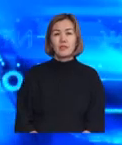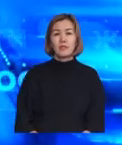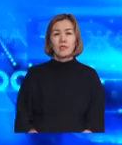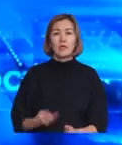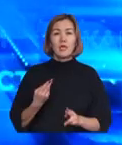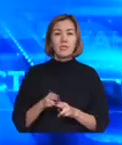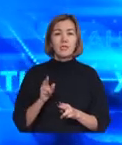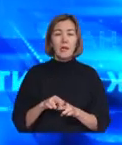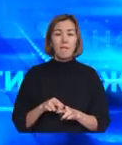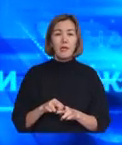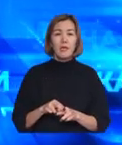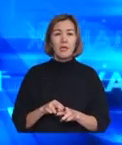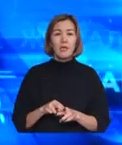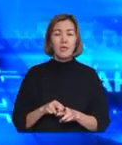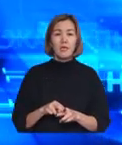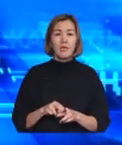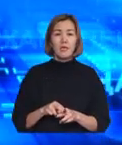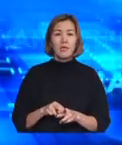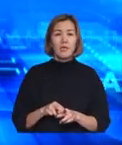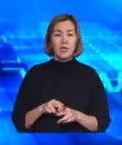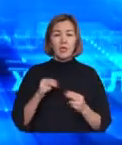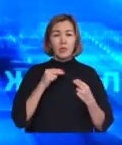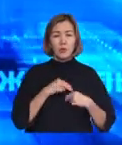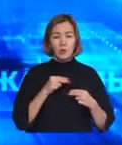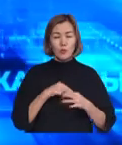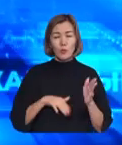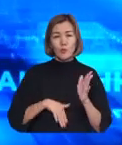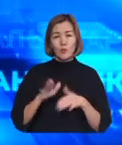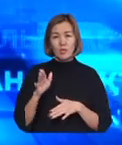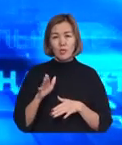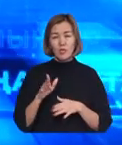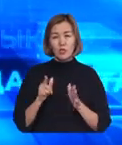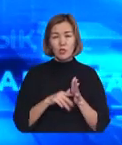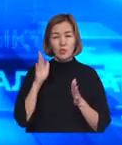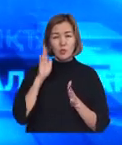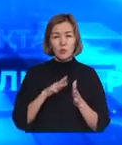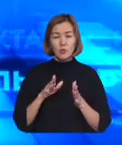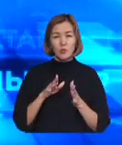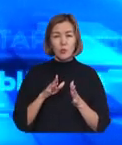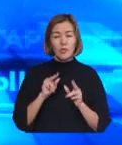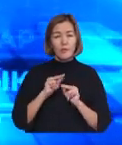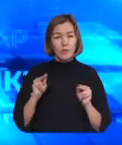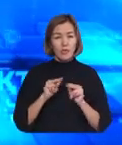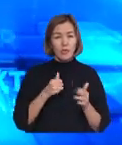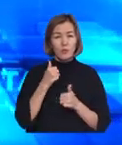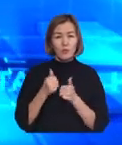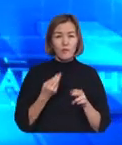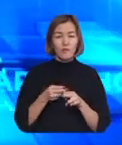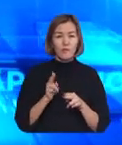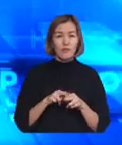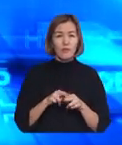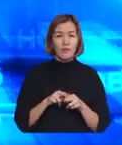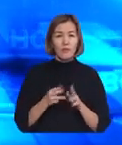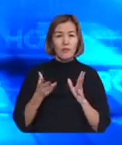Самый благородный труд. В преддверии Дня Учителя в области ЖЦУ проводятся конкурсы среди педагогов. На этот раз в Талдыкургане